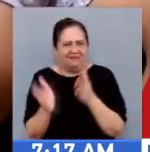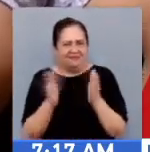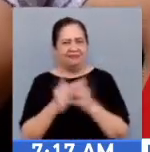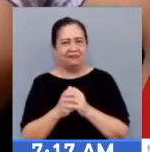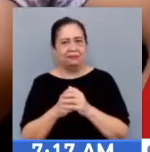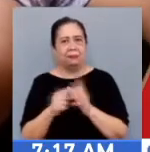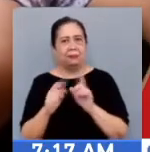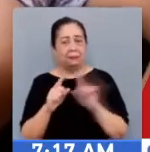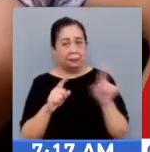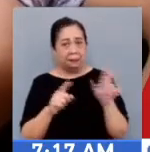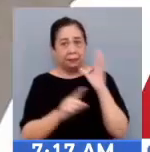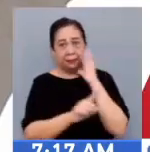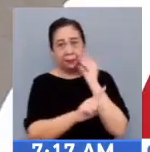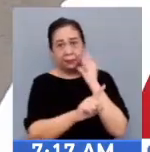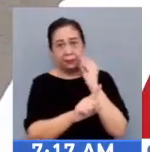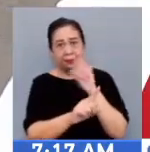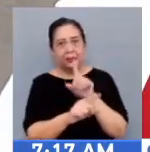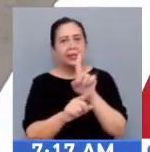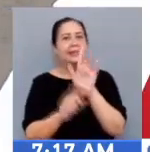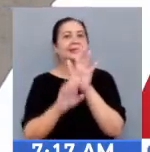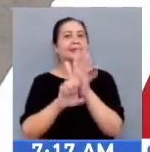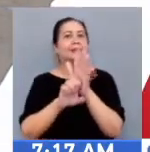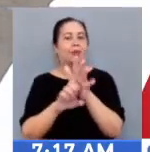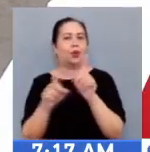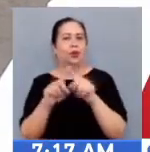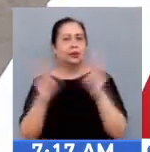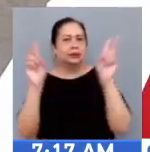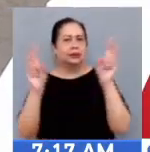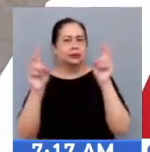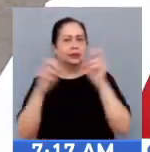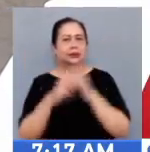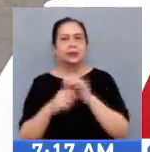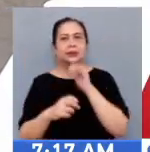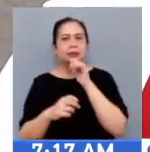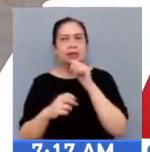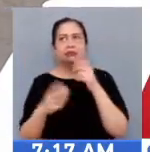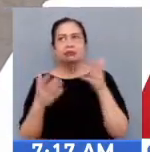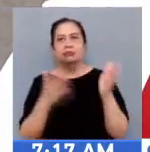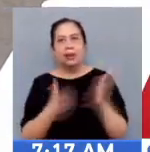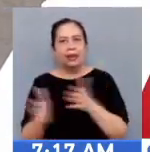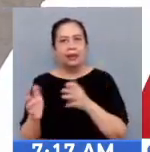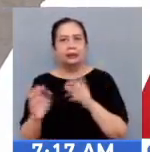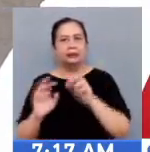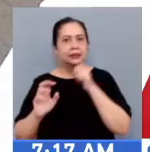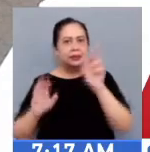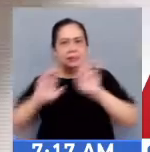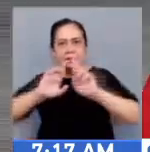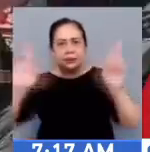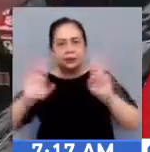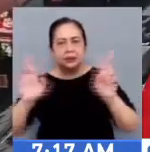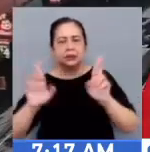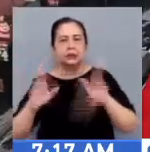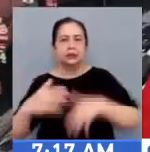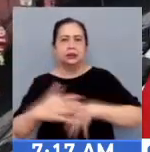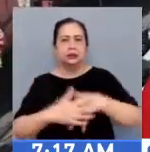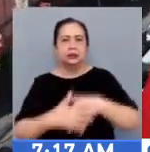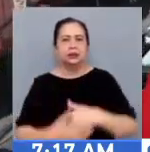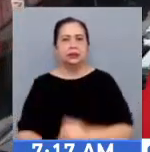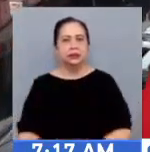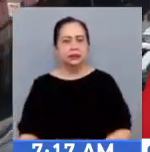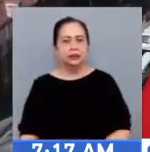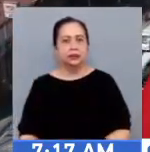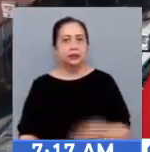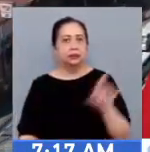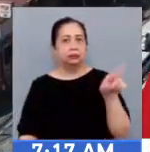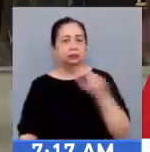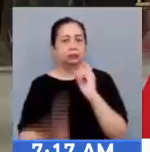Elisa, isang halimbawa ng tinatawag na unintended o hindi planadong pagbubuntis. Sa mga nakuhang